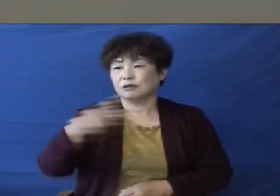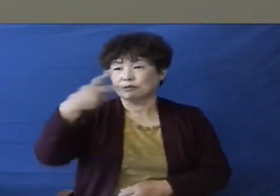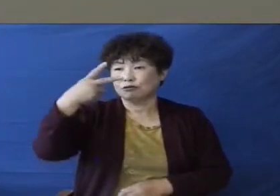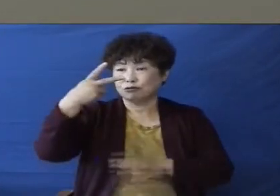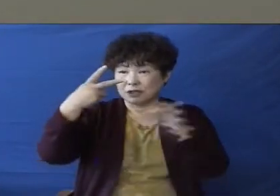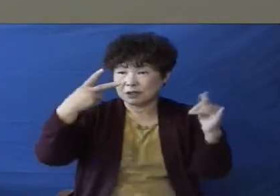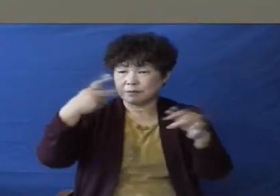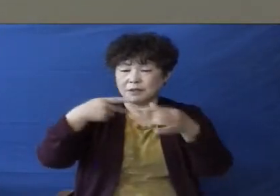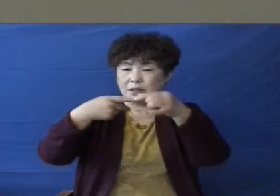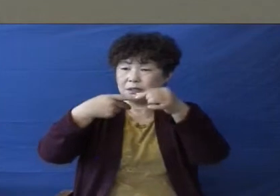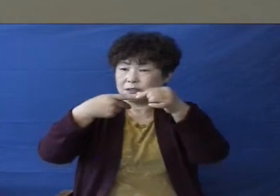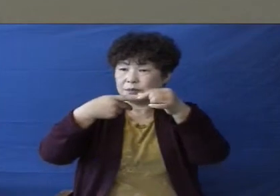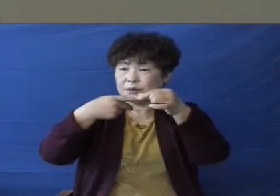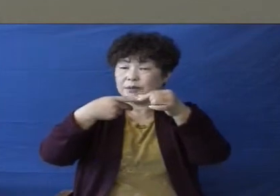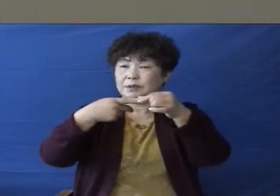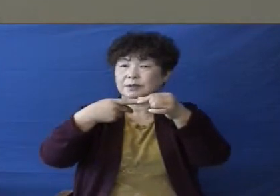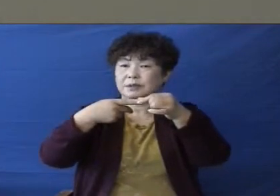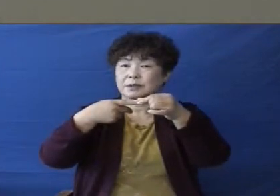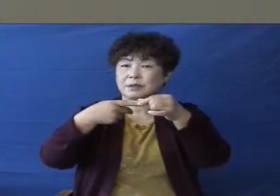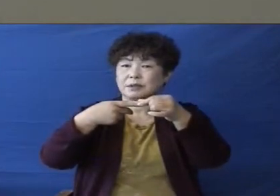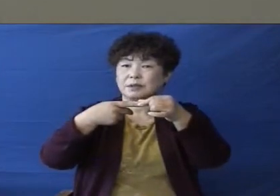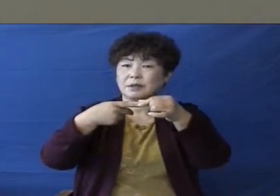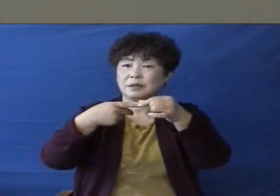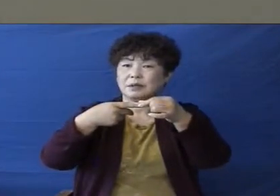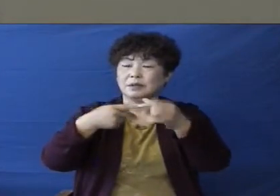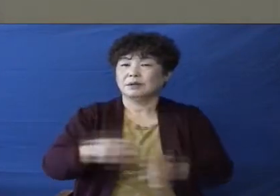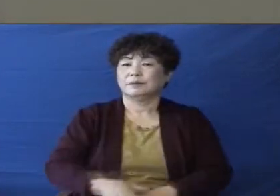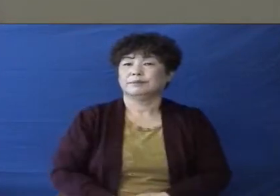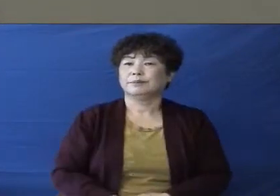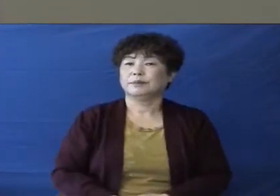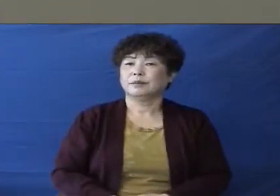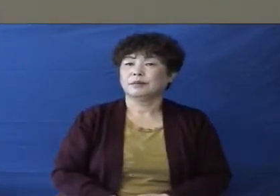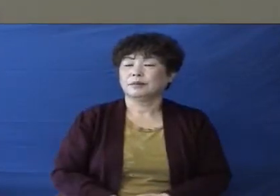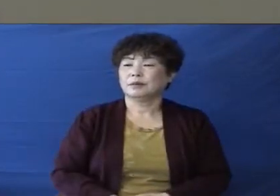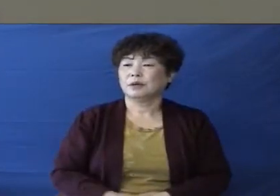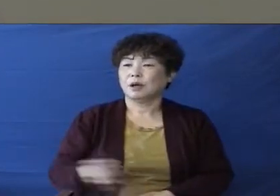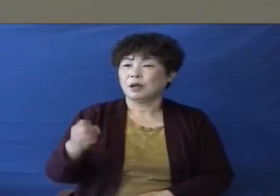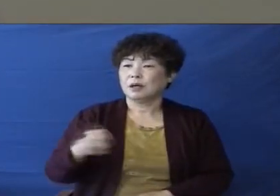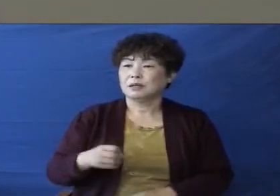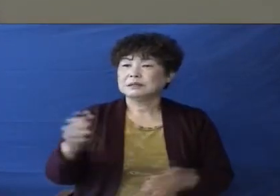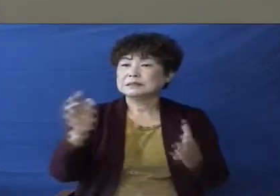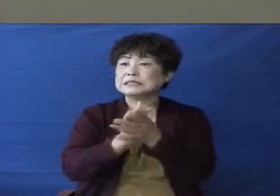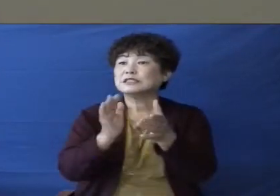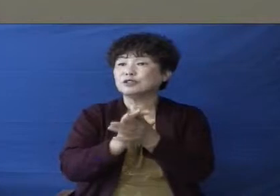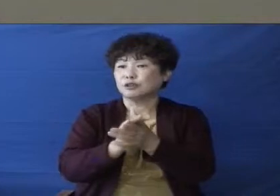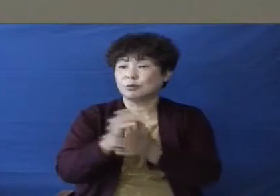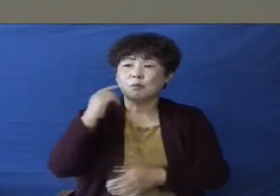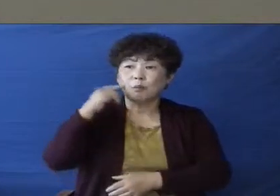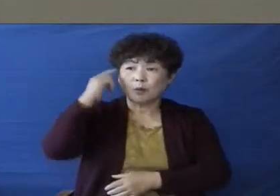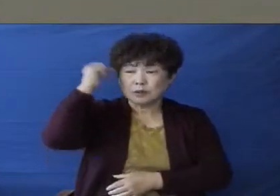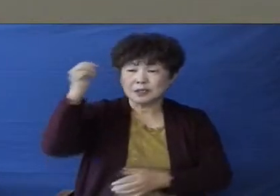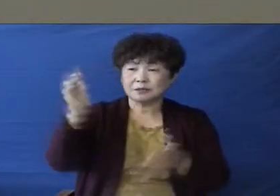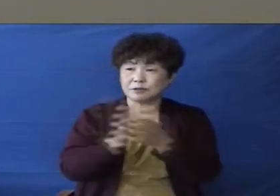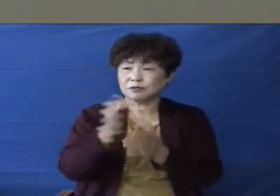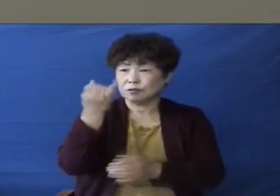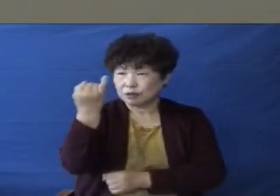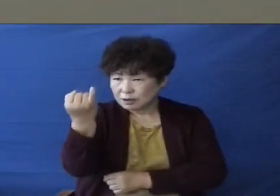한명은 에 제 이제 그 구동부 친군 대 여자의 이었는데